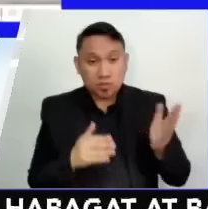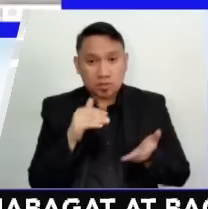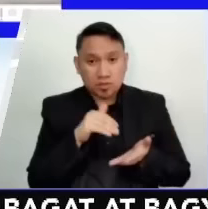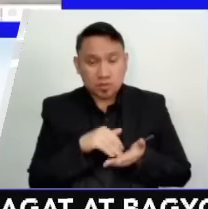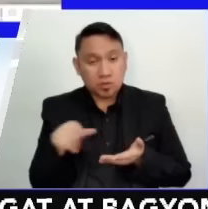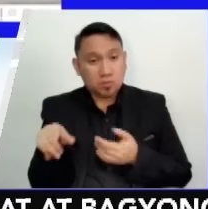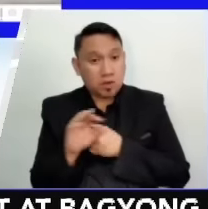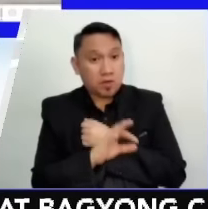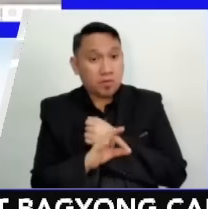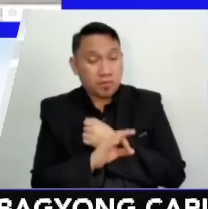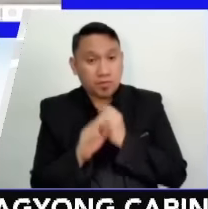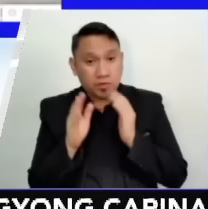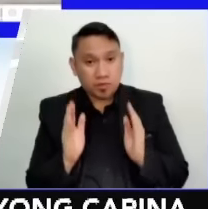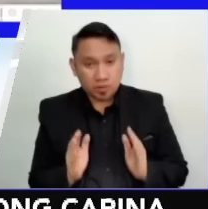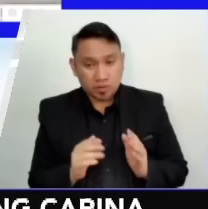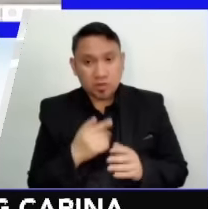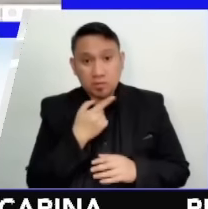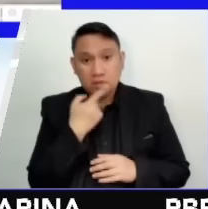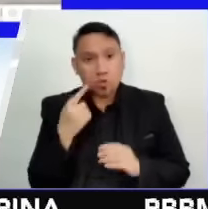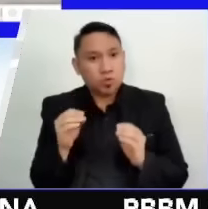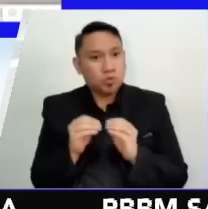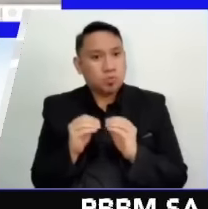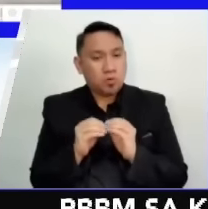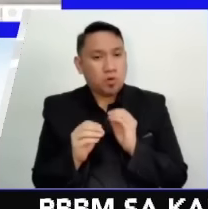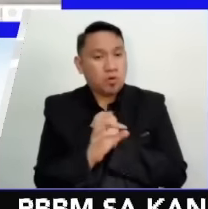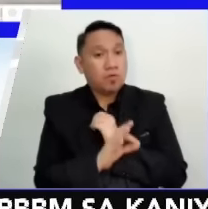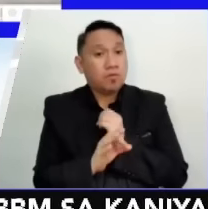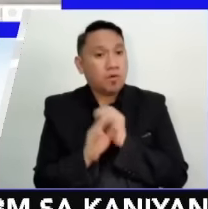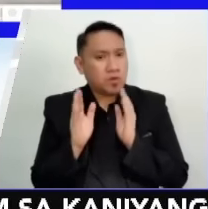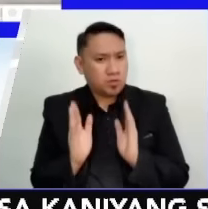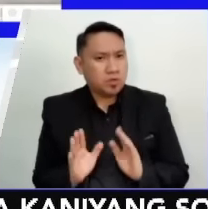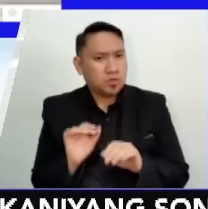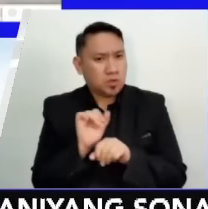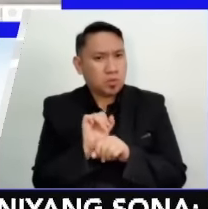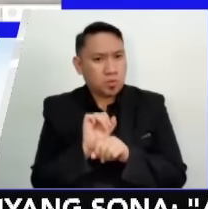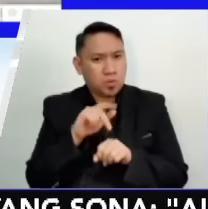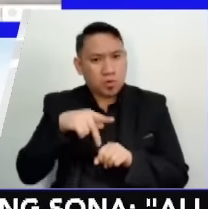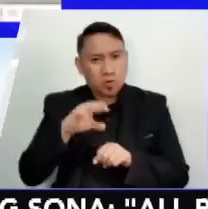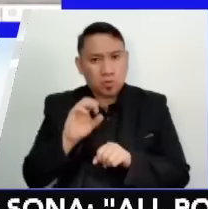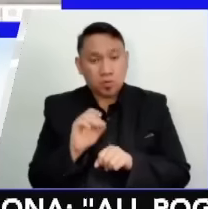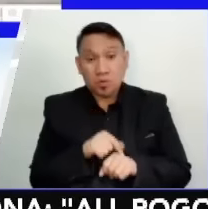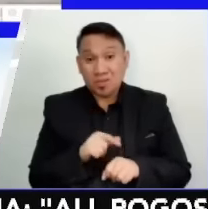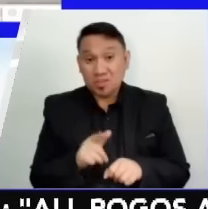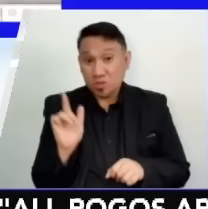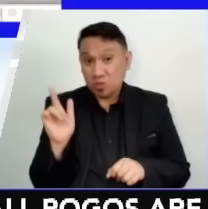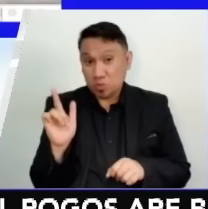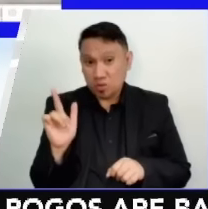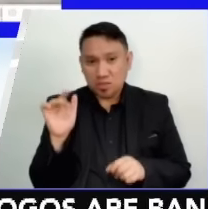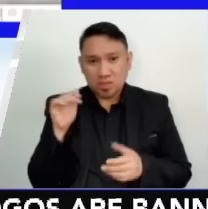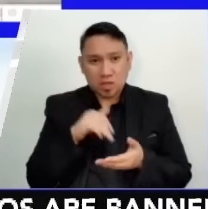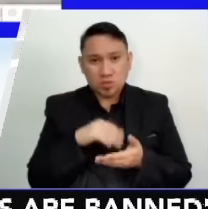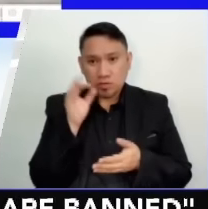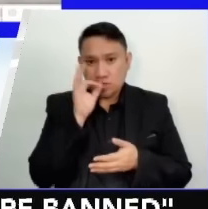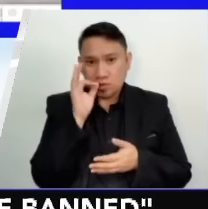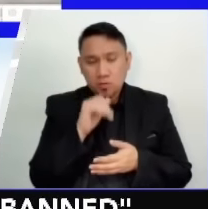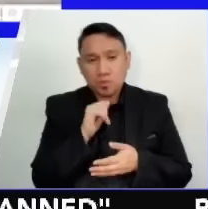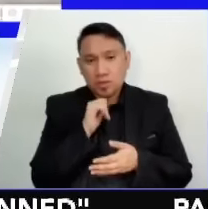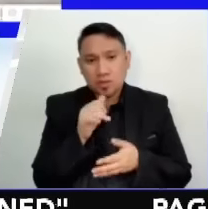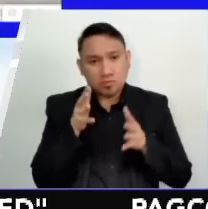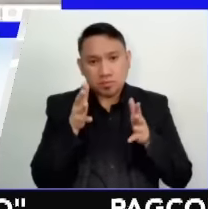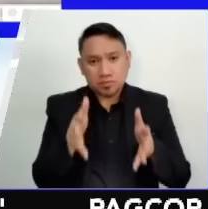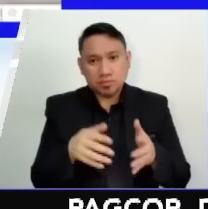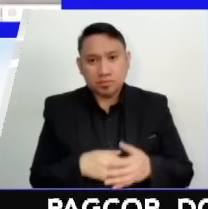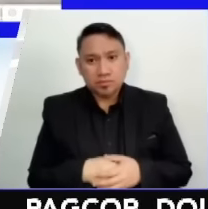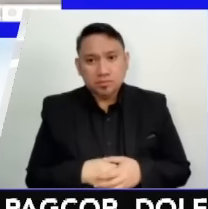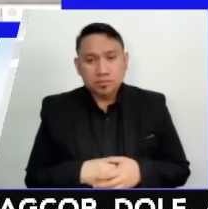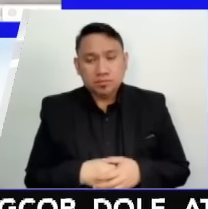kasi mas malaki ung dayuhan na nagtatrabaho sa Pogo e kaya itong 20,000 ng mga kababayan natin hindi natin pababayaan yan mm